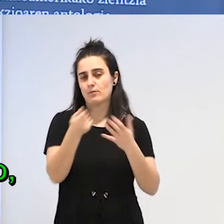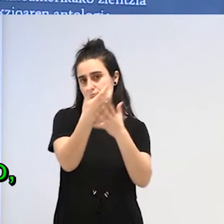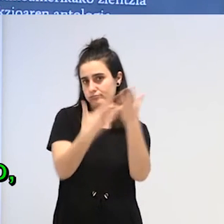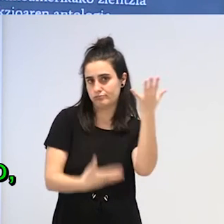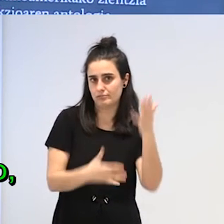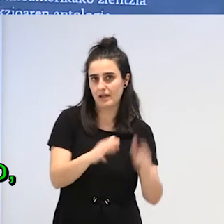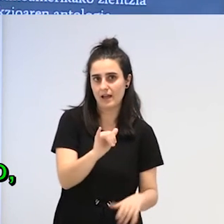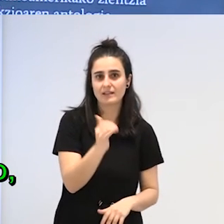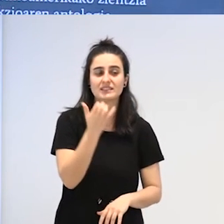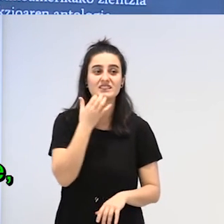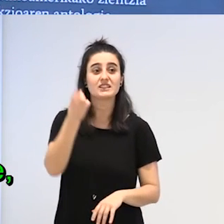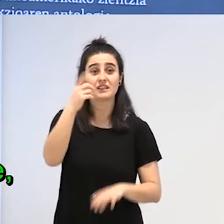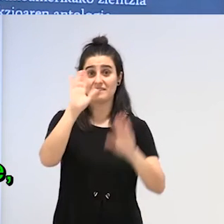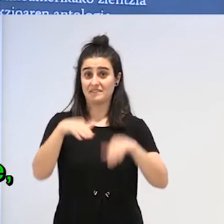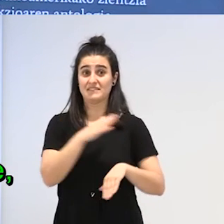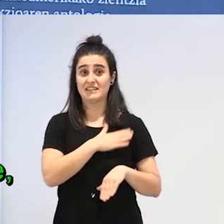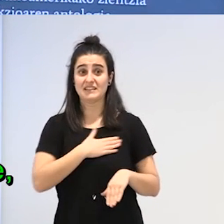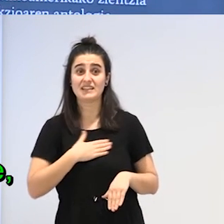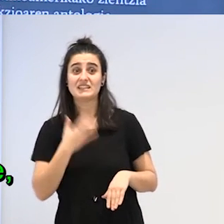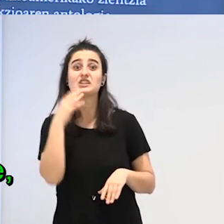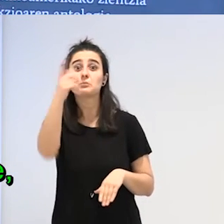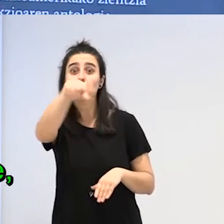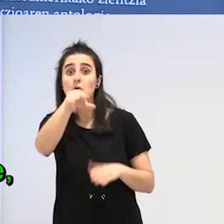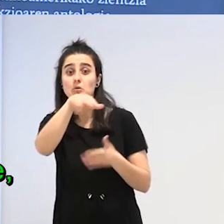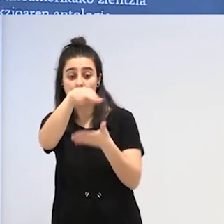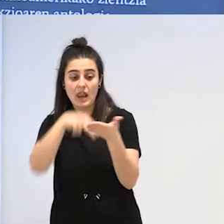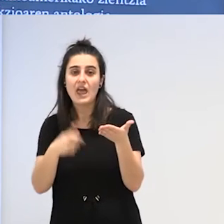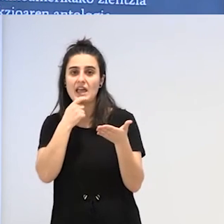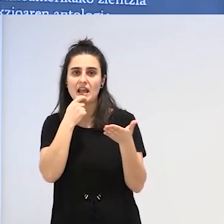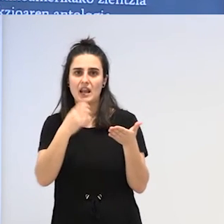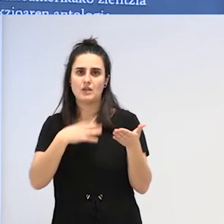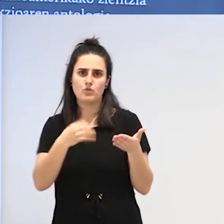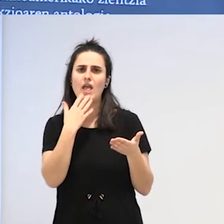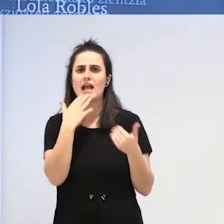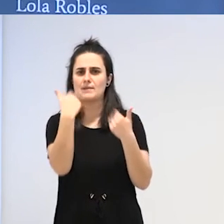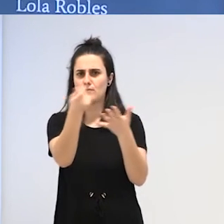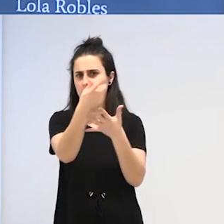nahi baldin baduzu gero amaieran, ingelesez irakurtzen baldin baduzu esango dizuet.